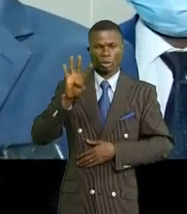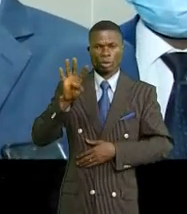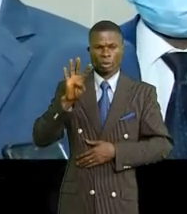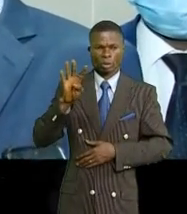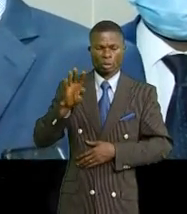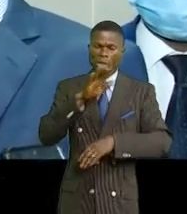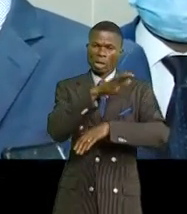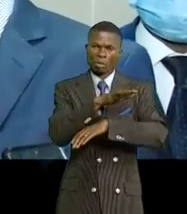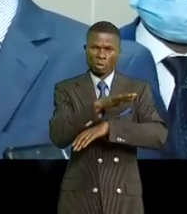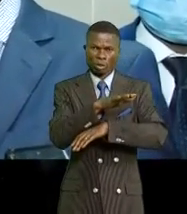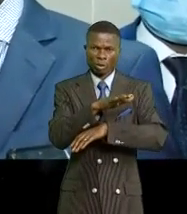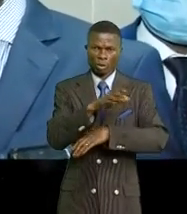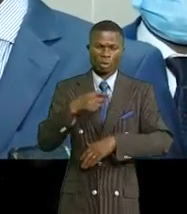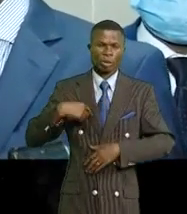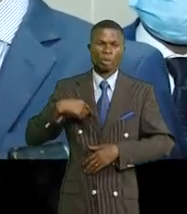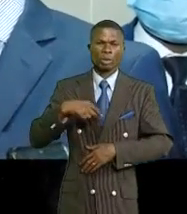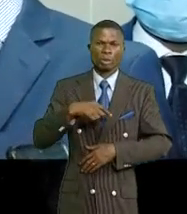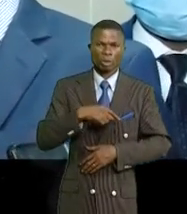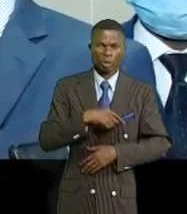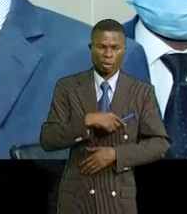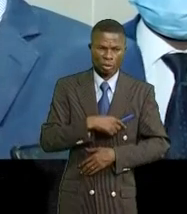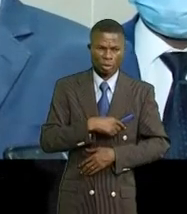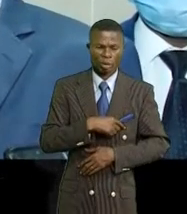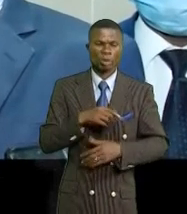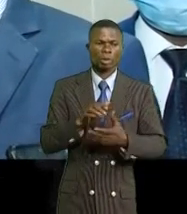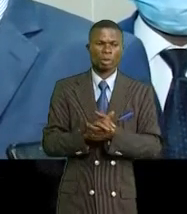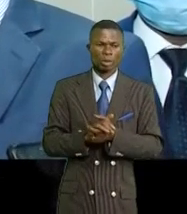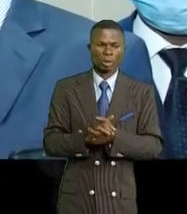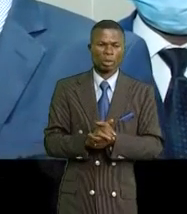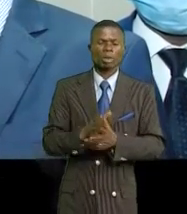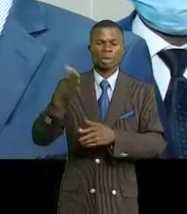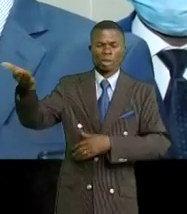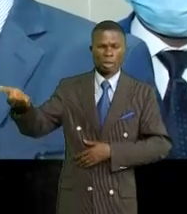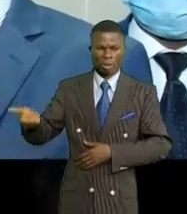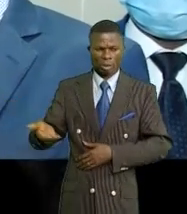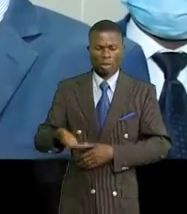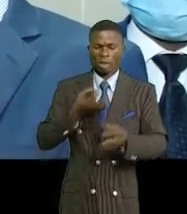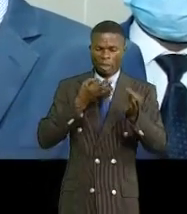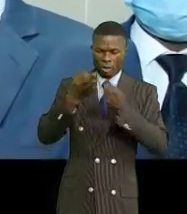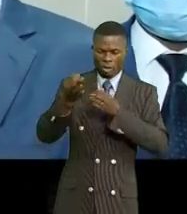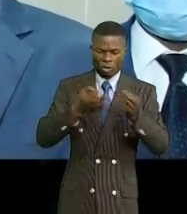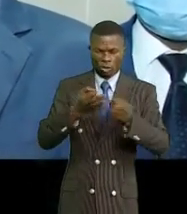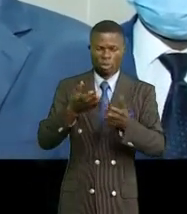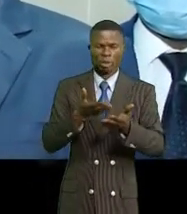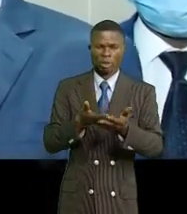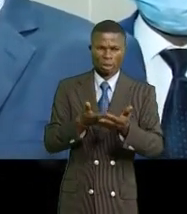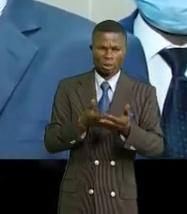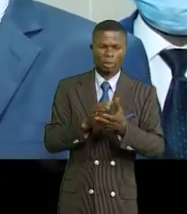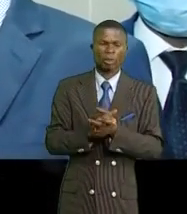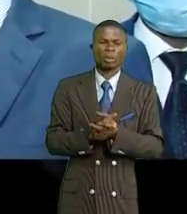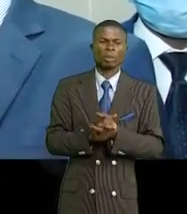les après-midi, nous allons nous retrouver pour échanger. À l'issue de ces discussions, nous pensons